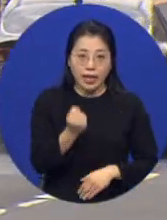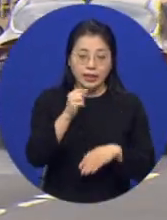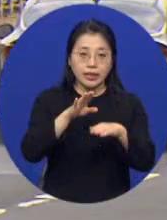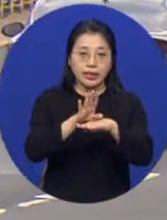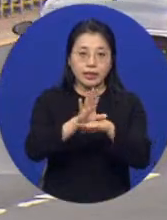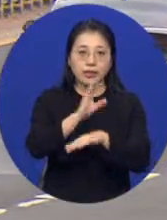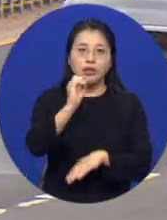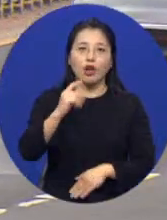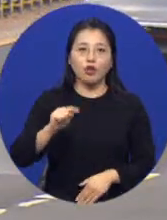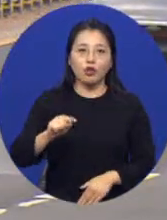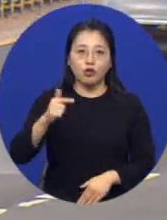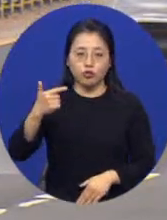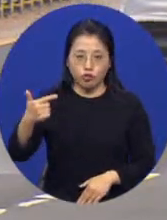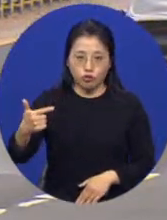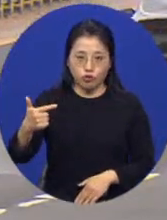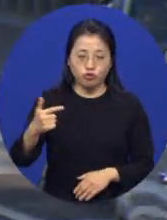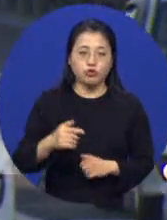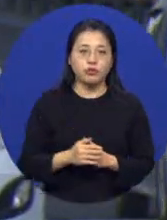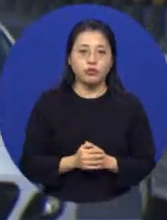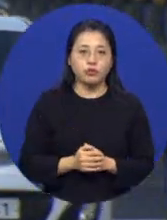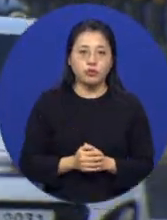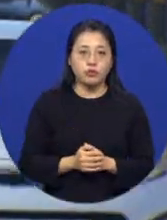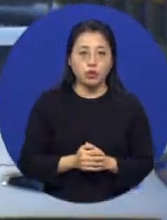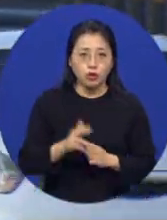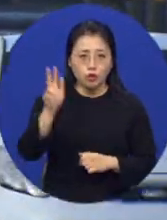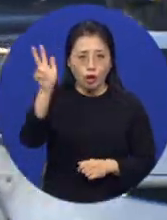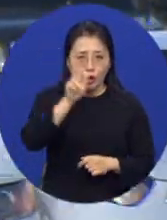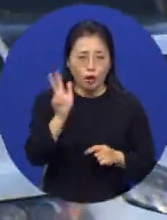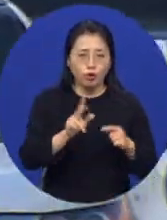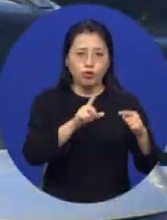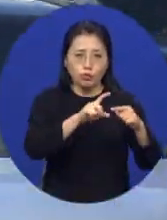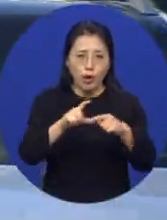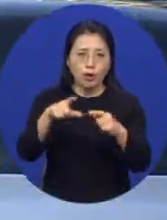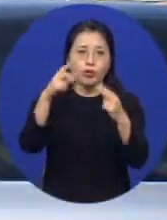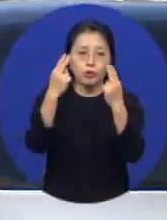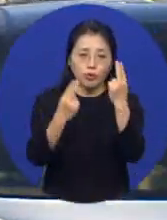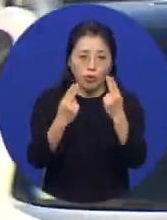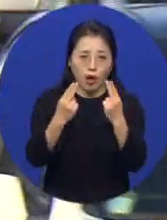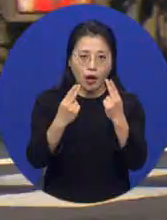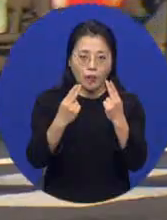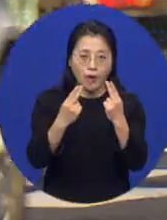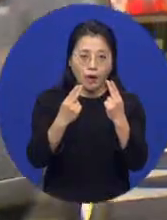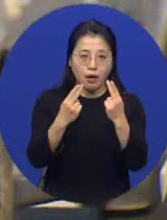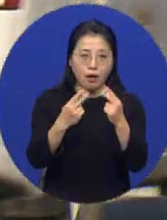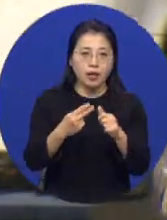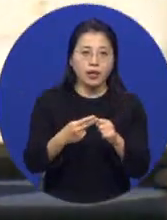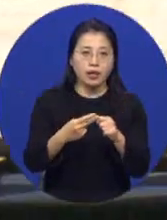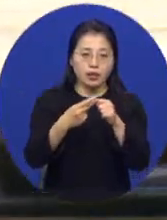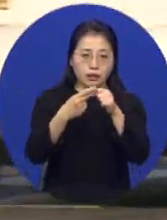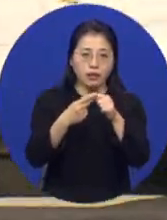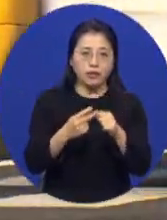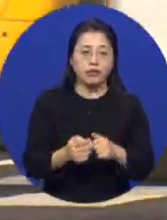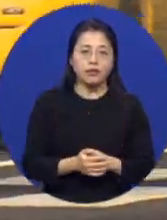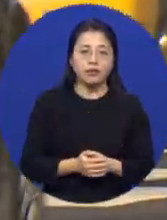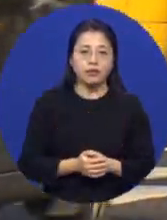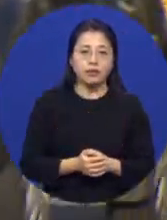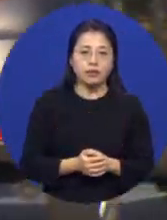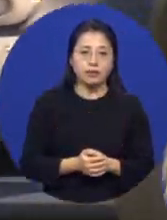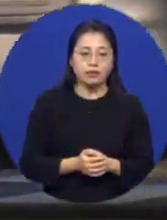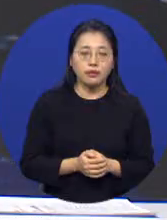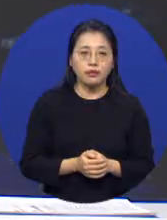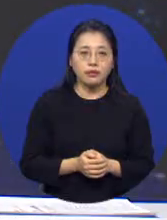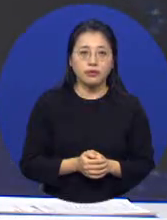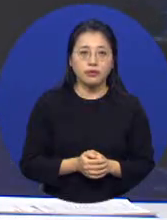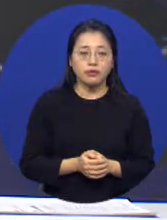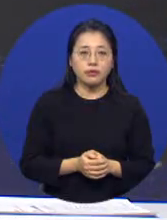대수는 0.6경 4대로 전국 17개 시도 가운데 전남에 이어 2위를 기록했습니다